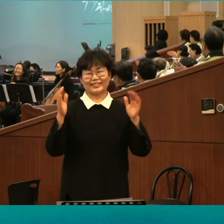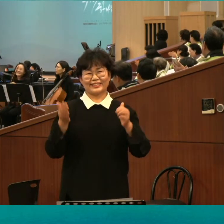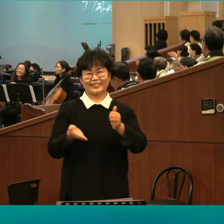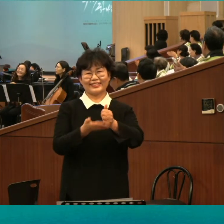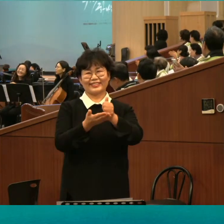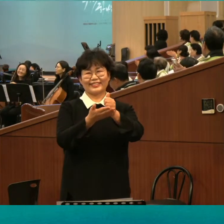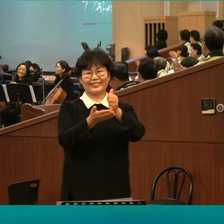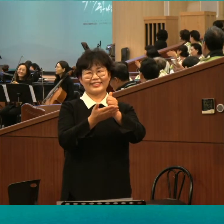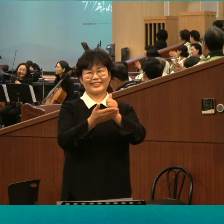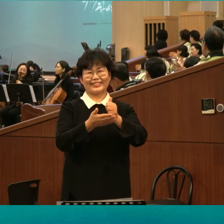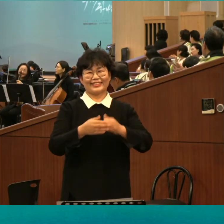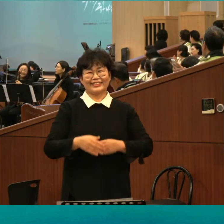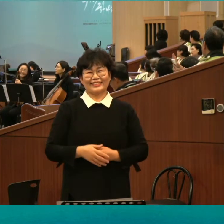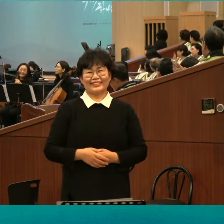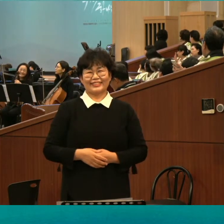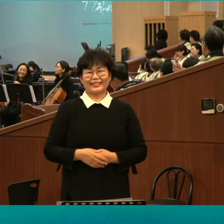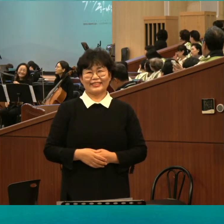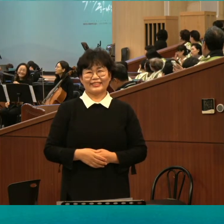네.